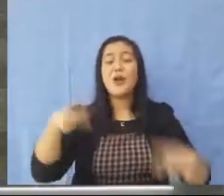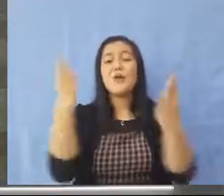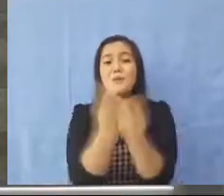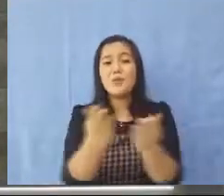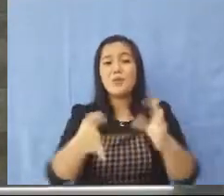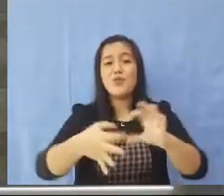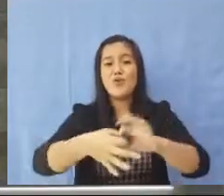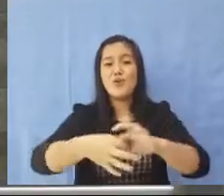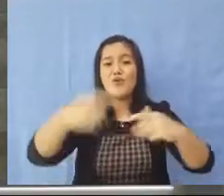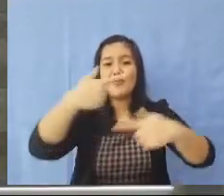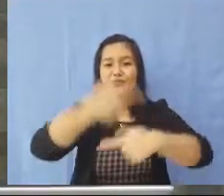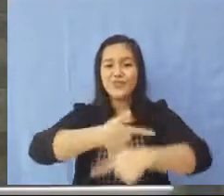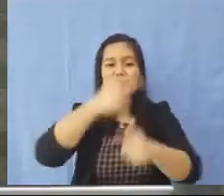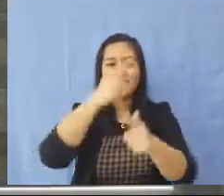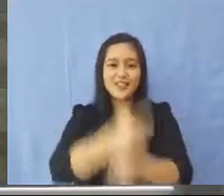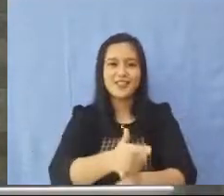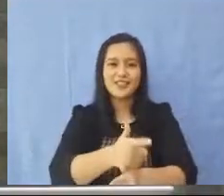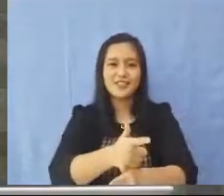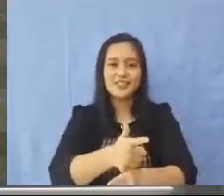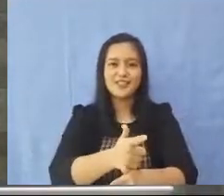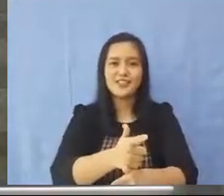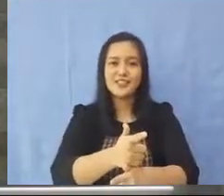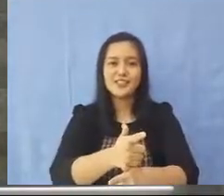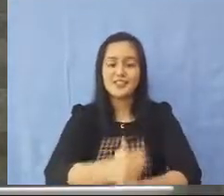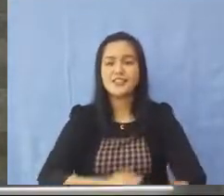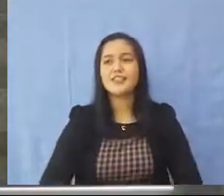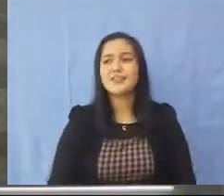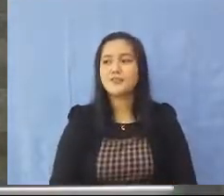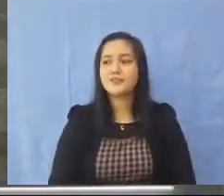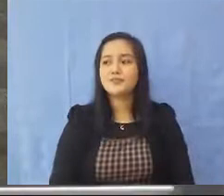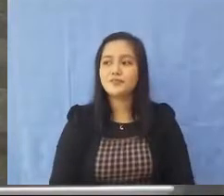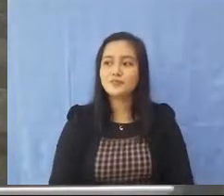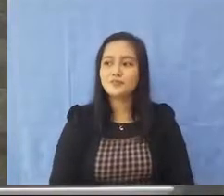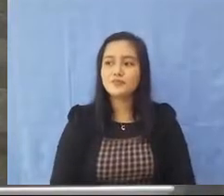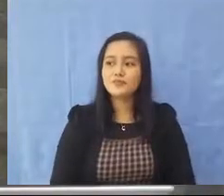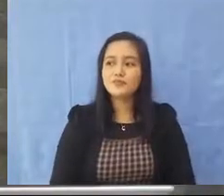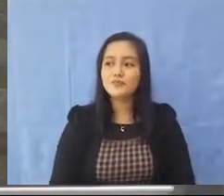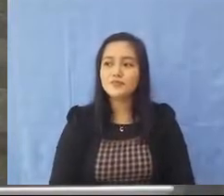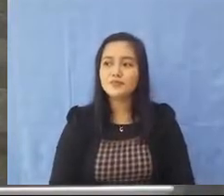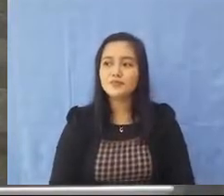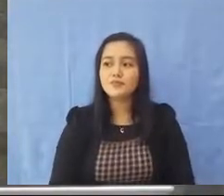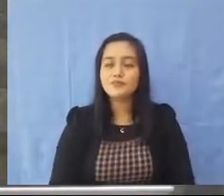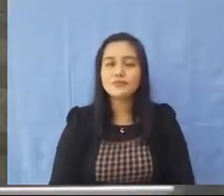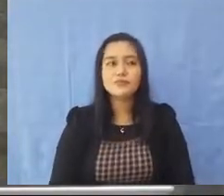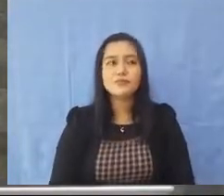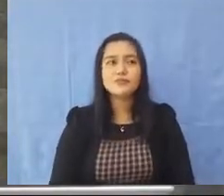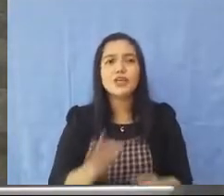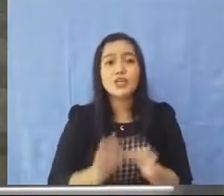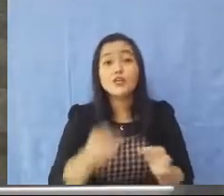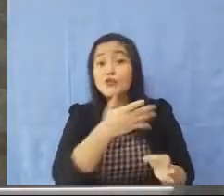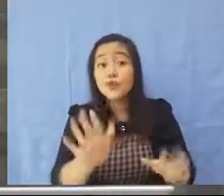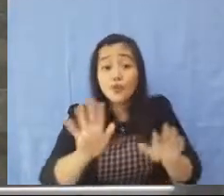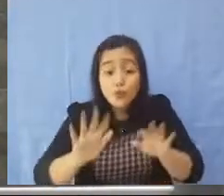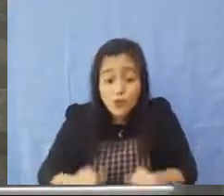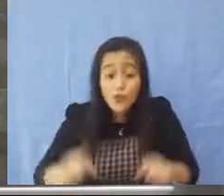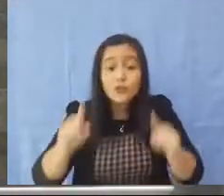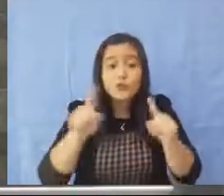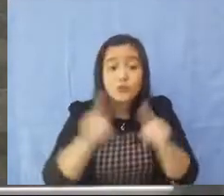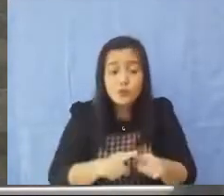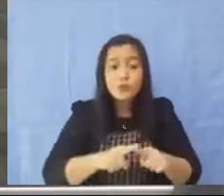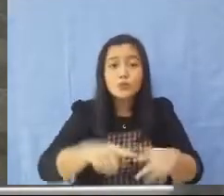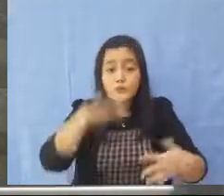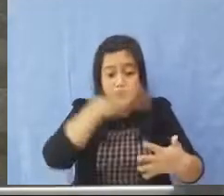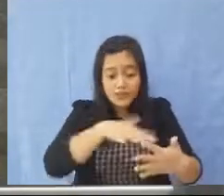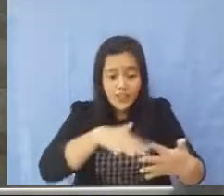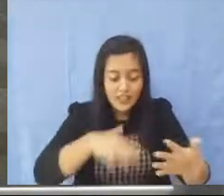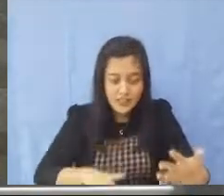see? Lalo-lalo na dito sa Sunday school. Kaya inuulit ko po again, if you want to study, kaya binibigay ko lang po sa inyo yung brief synopsis of the